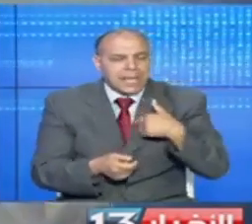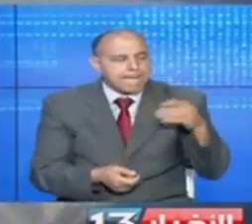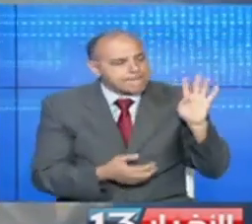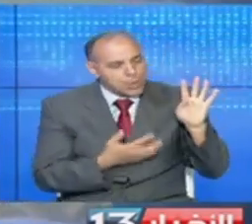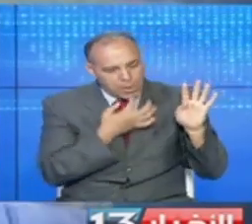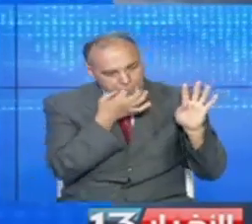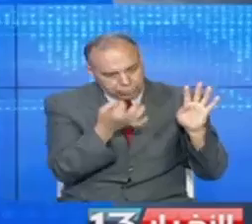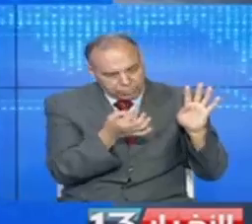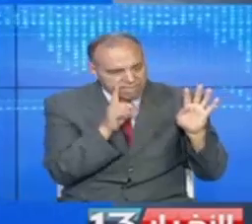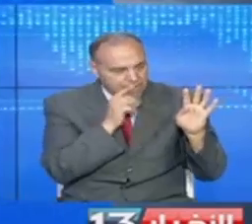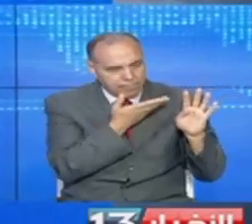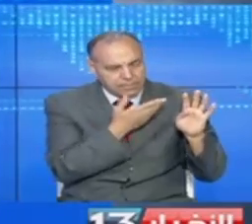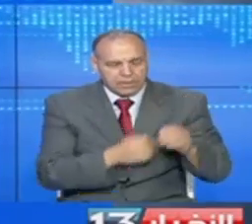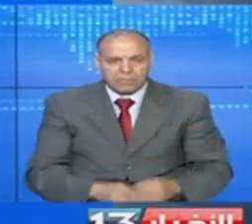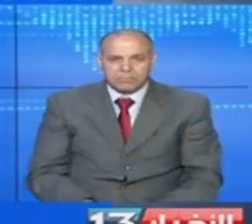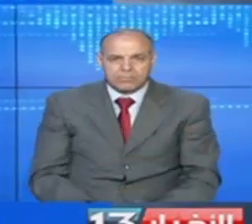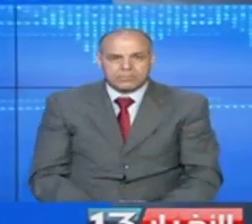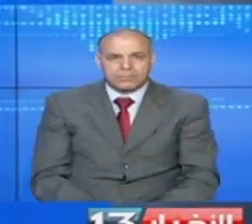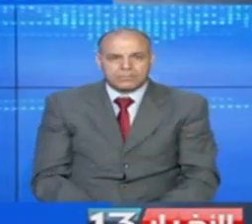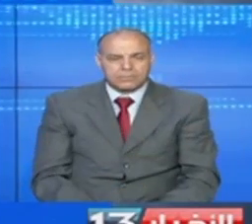بمنوبة إيمان السويسي.